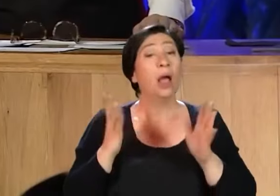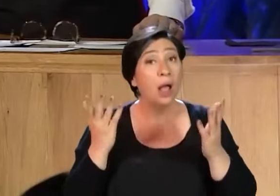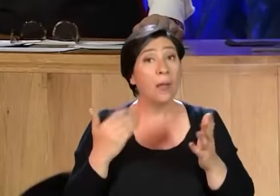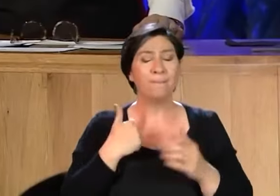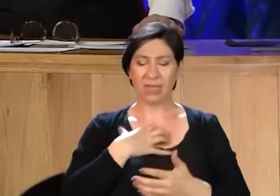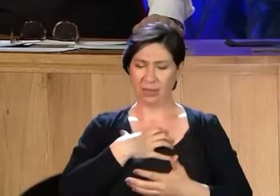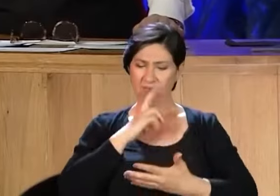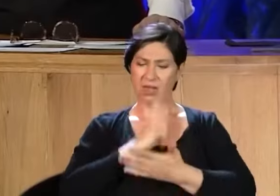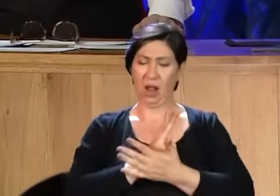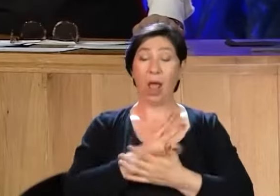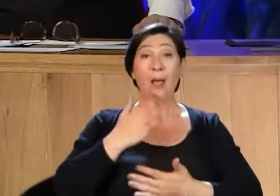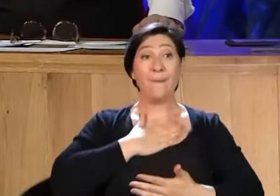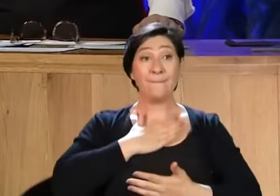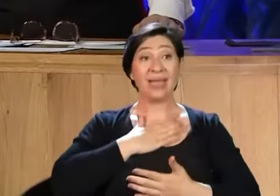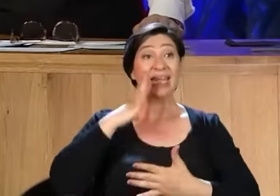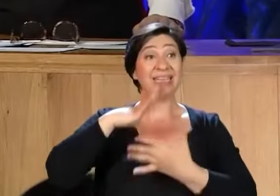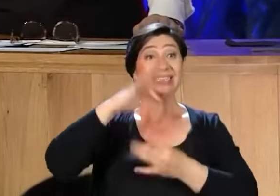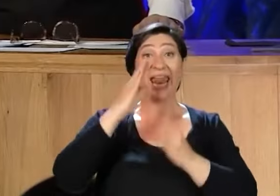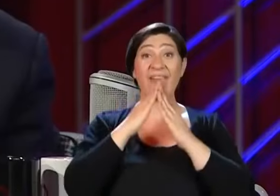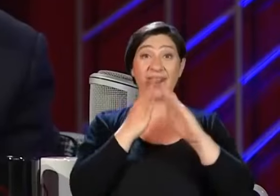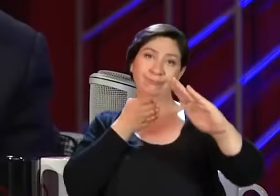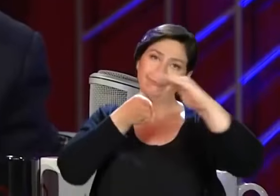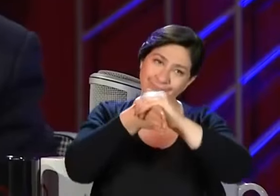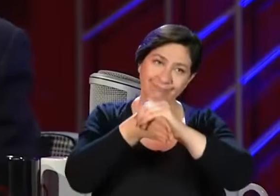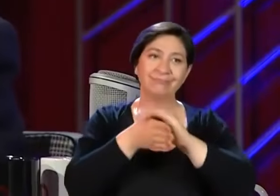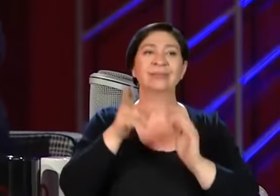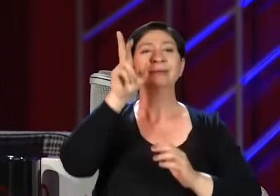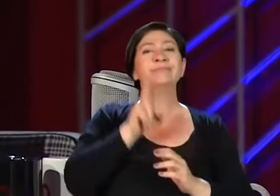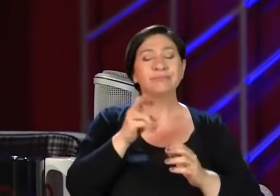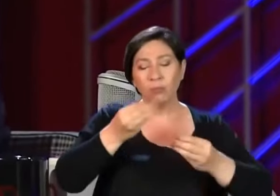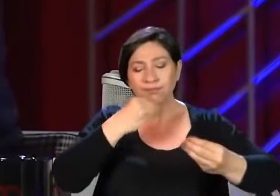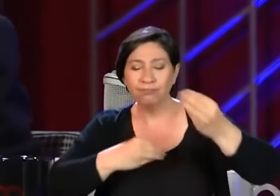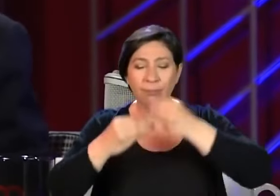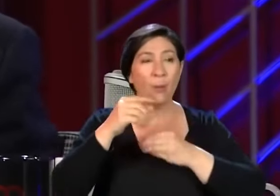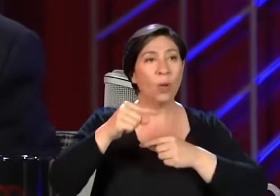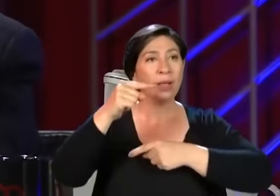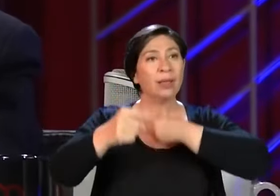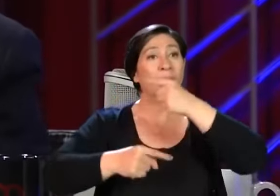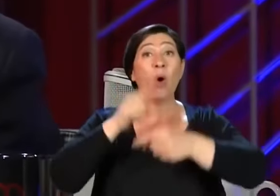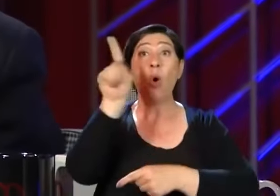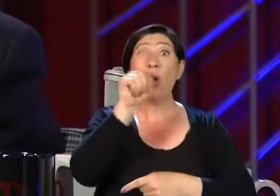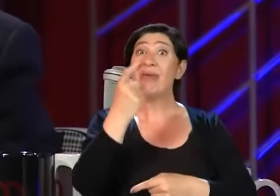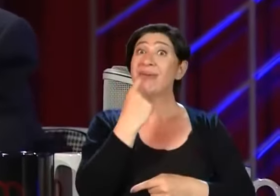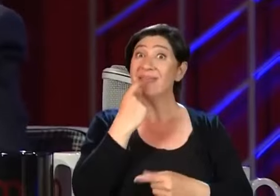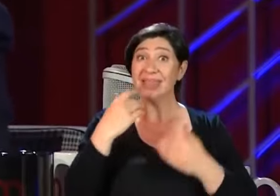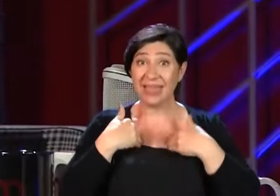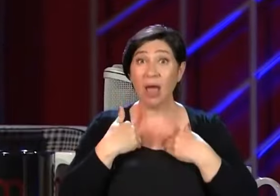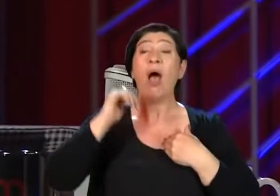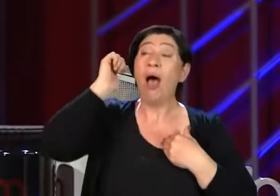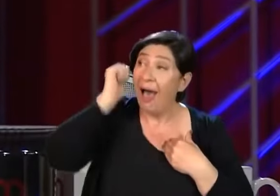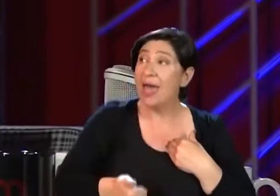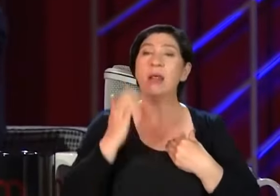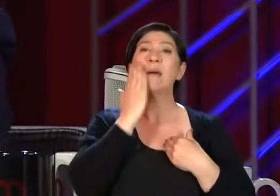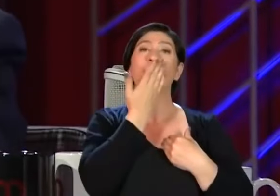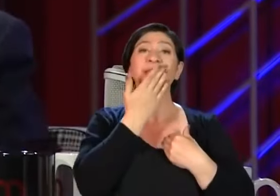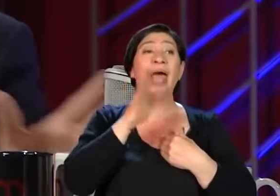bir karar vermiştim, ben insanların evinde iftar açacağım. Ve bu geleneği yerleştirdim. 10 yıldır her